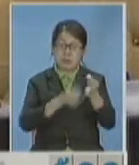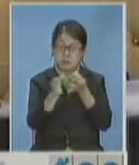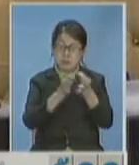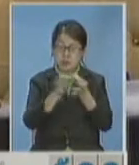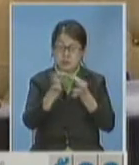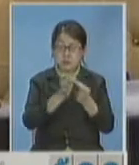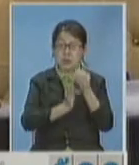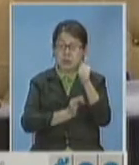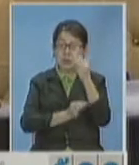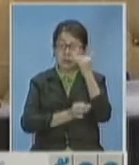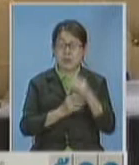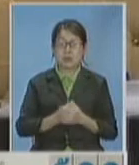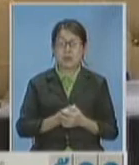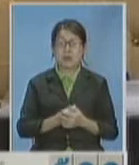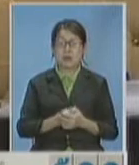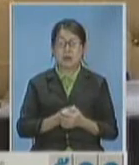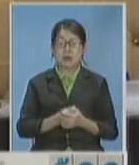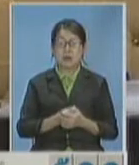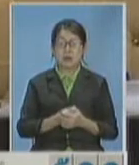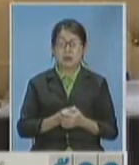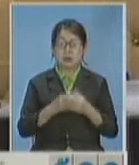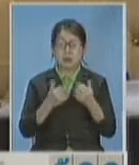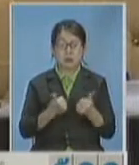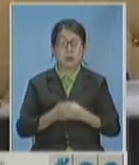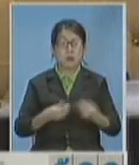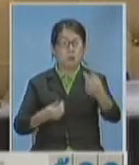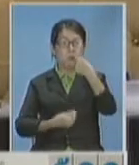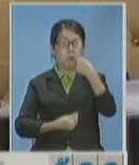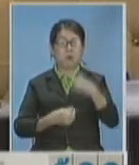ในมาตรา3เนี่ยกลับมาชี้มาที่ตัวประธ